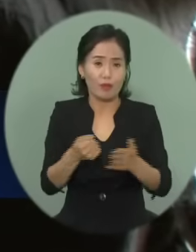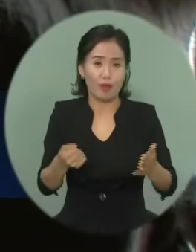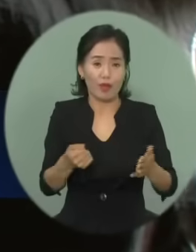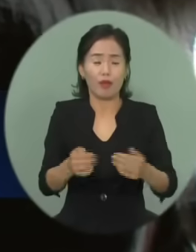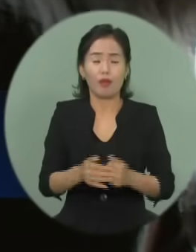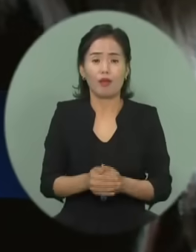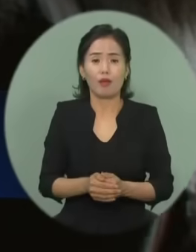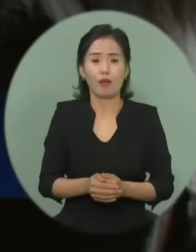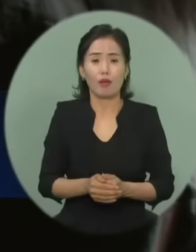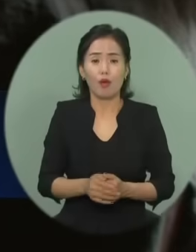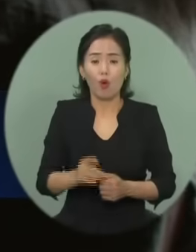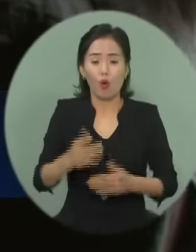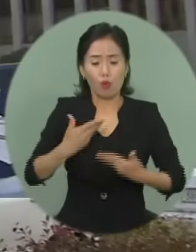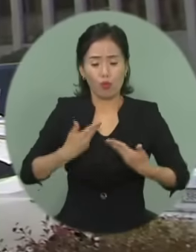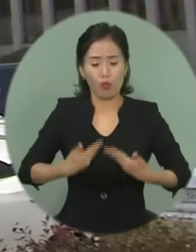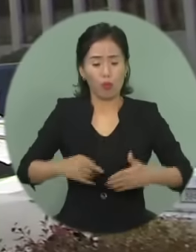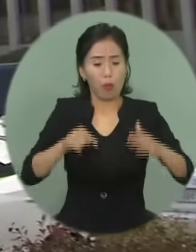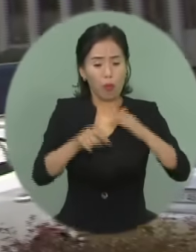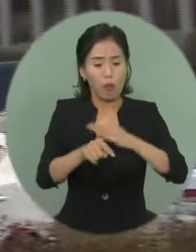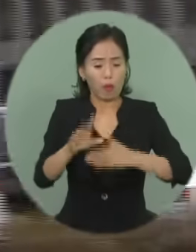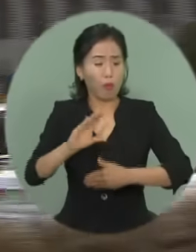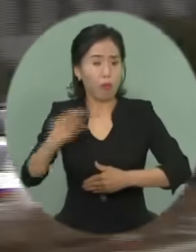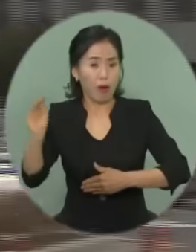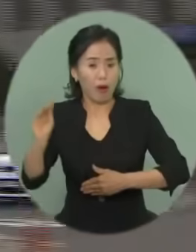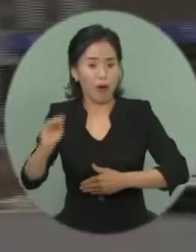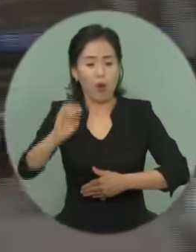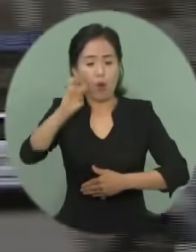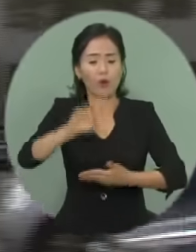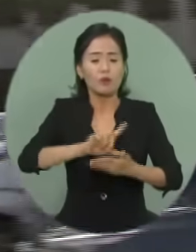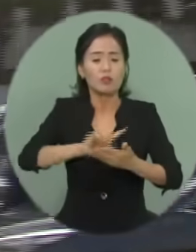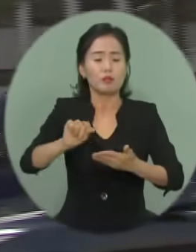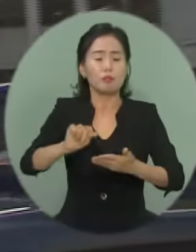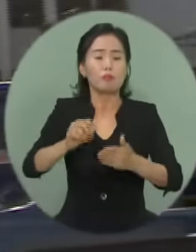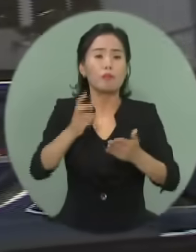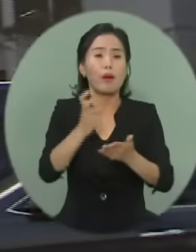없었으니까 용 왔다죠 이에